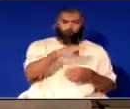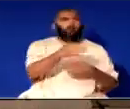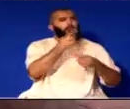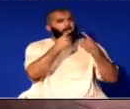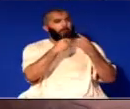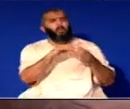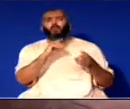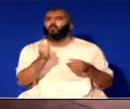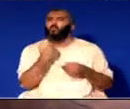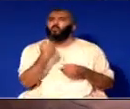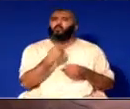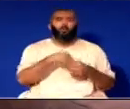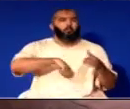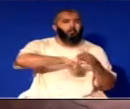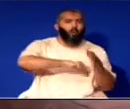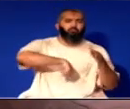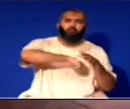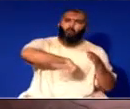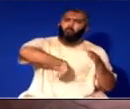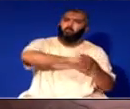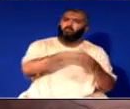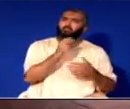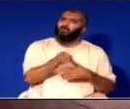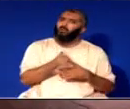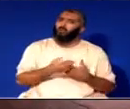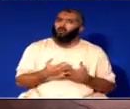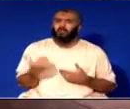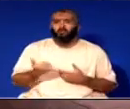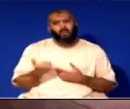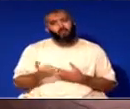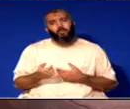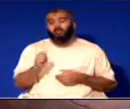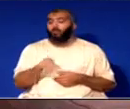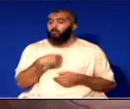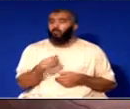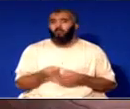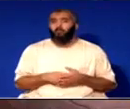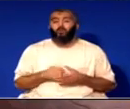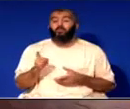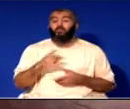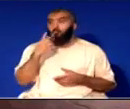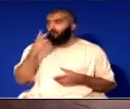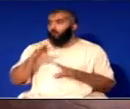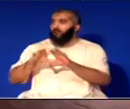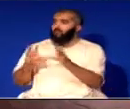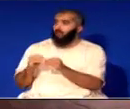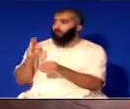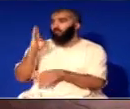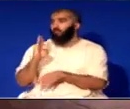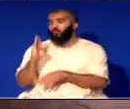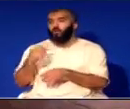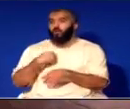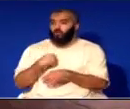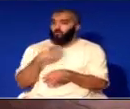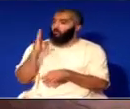رعاية لزوجته، أفضل له من ذلك. إذن هذا لهذا النبي يقول من حسن إسلام المرء تركه ما لا يعنيه. البعض يا أستاذ حمزة يتحدث في أشياء لا